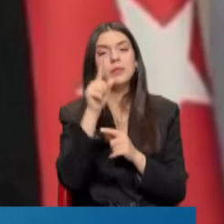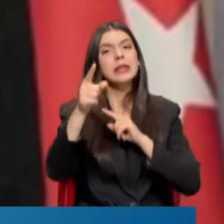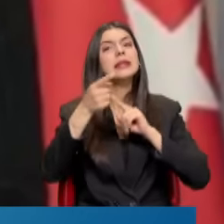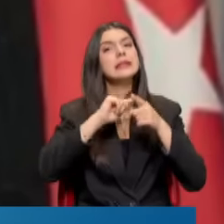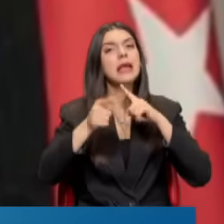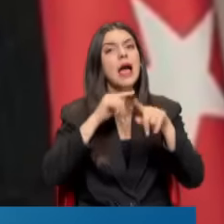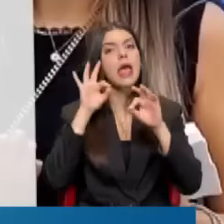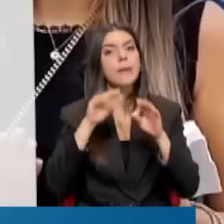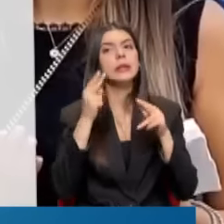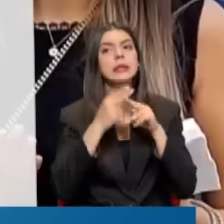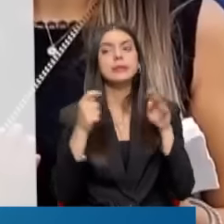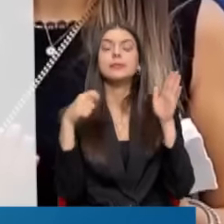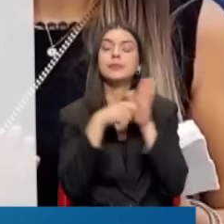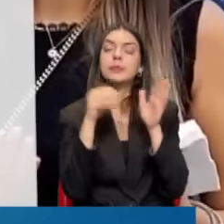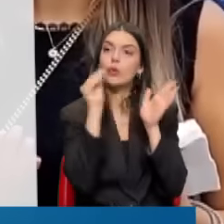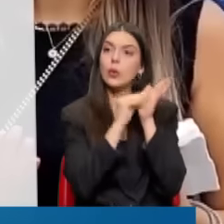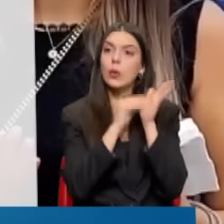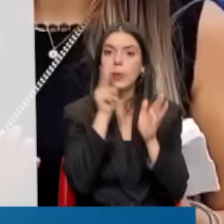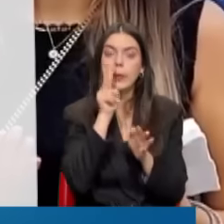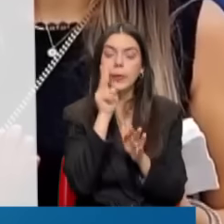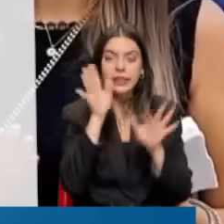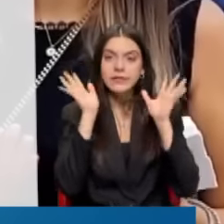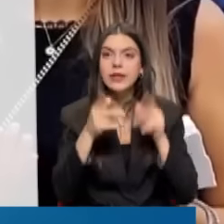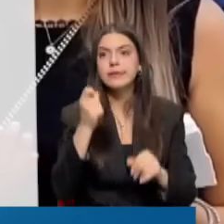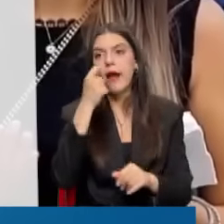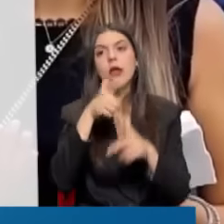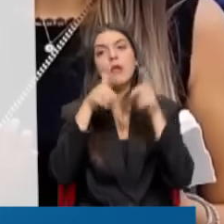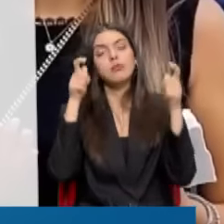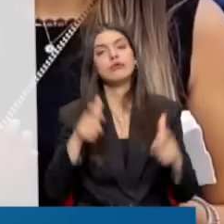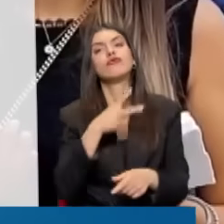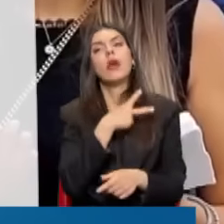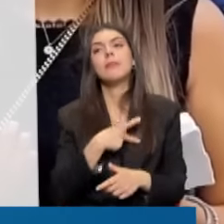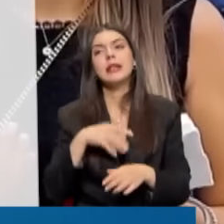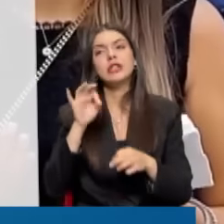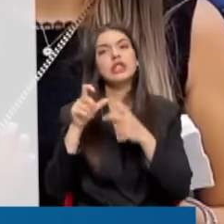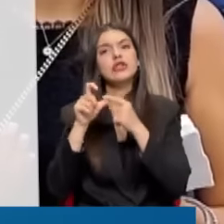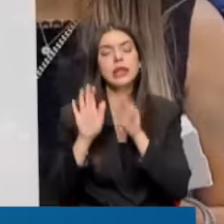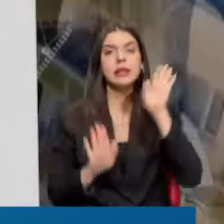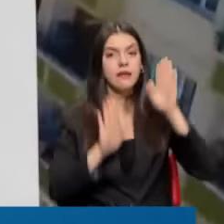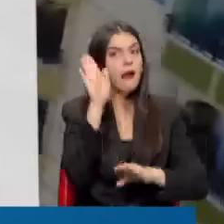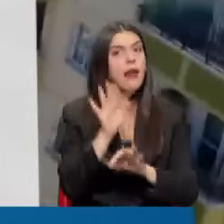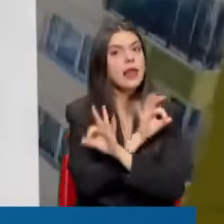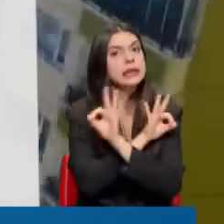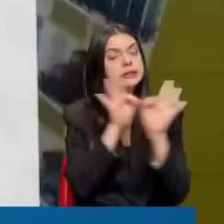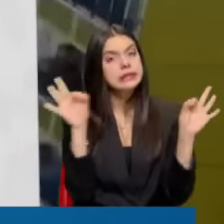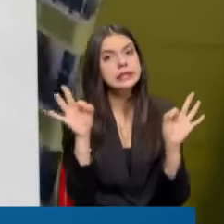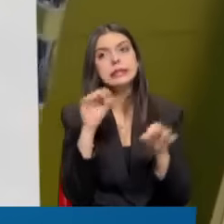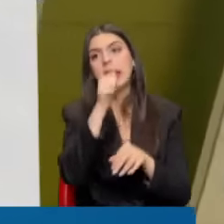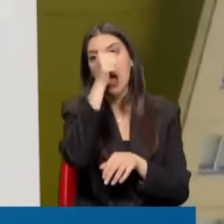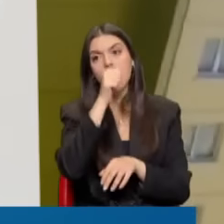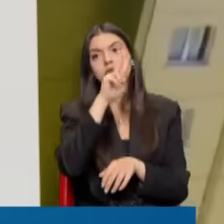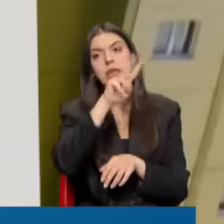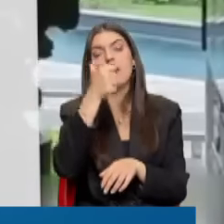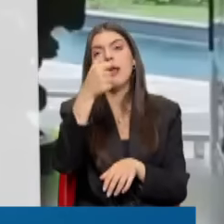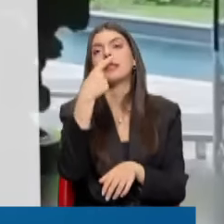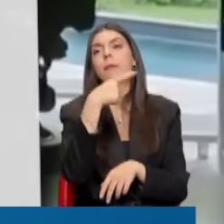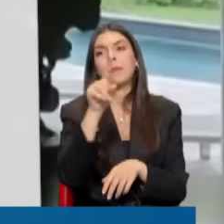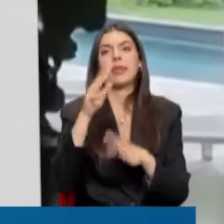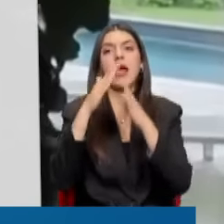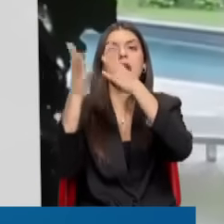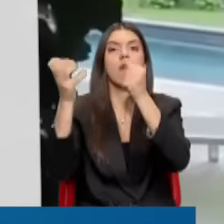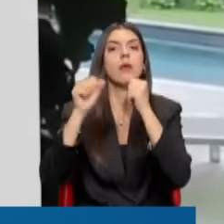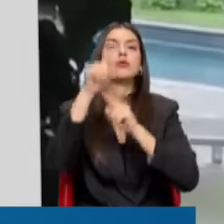alan Yüksel kocaman Bu kez de Ankara Büyükşehir Belediyesi'ne bağlı şirket ihalesiz 626 b000 liraya daire